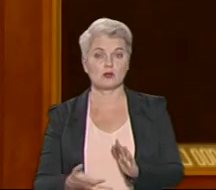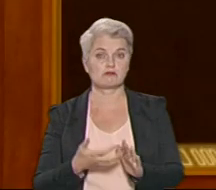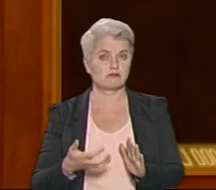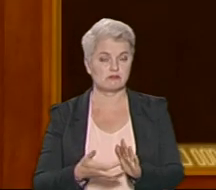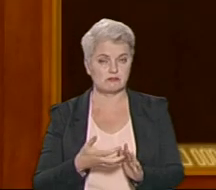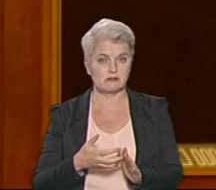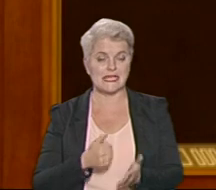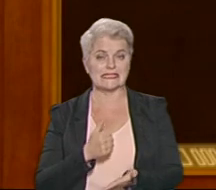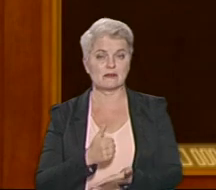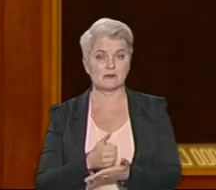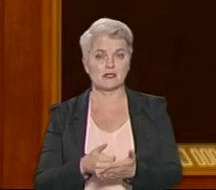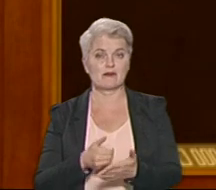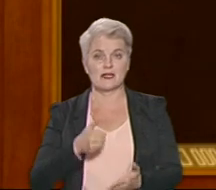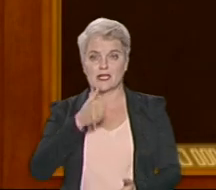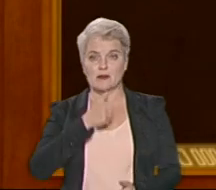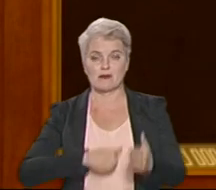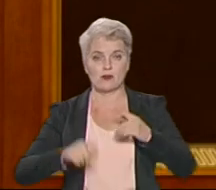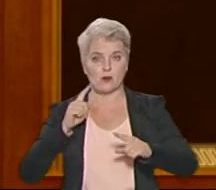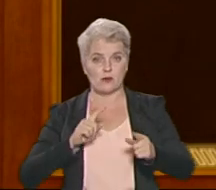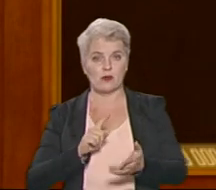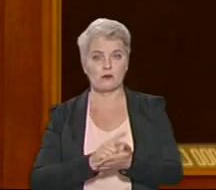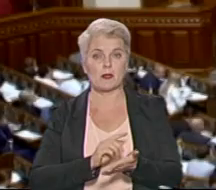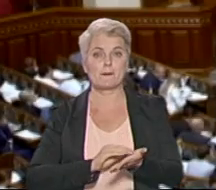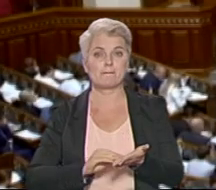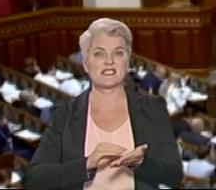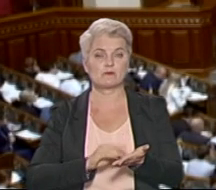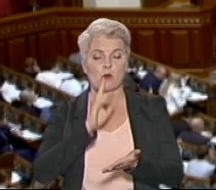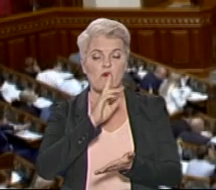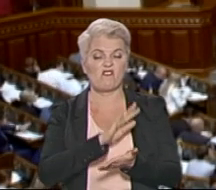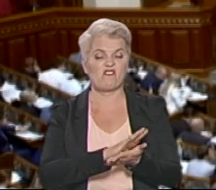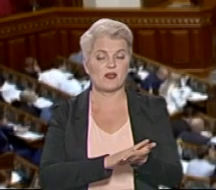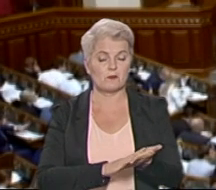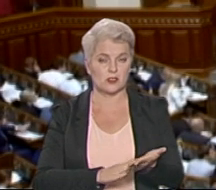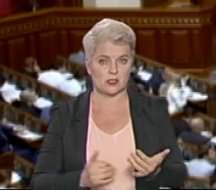вистачить, спікер від імені усієї Верховної Ради має письмово вибачитися перед президентом.